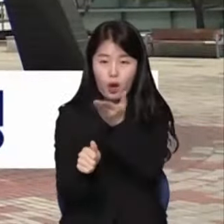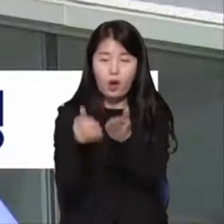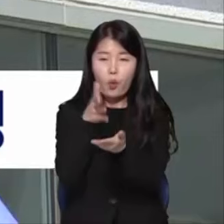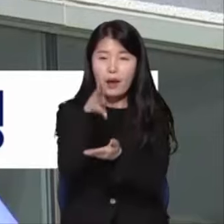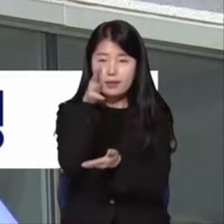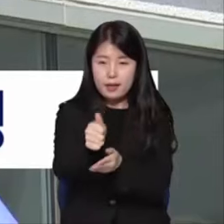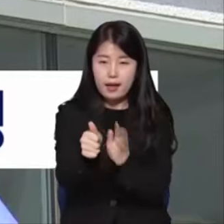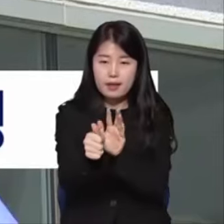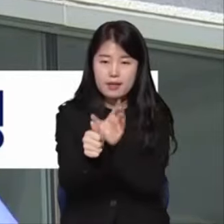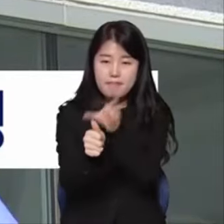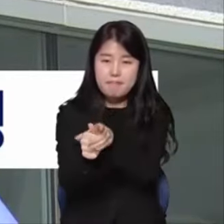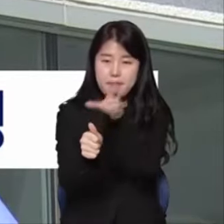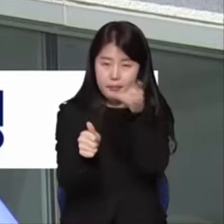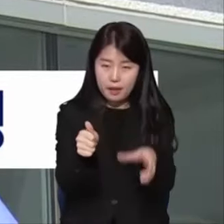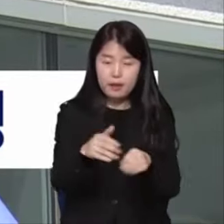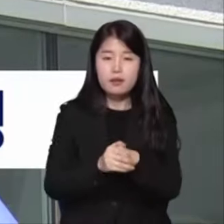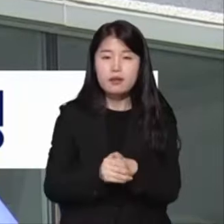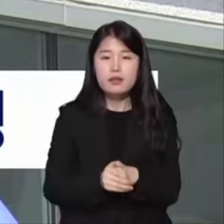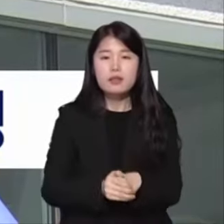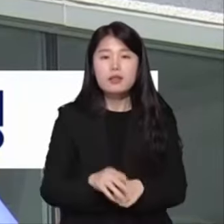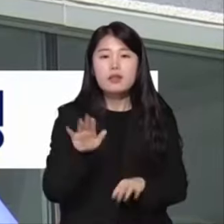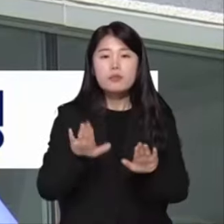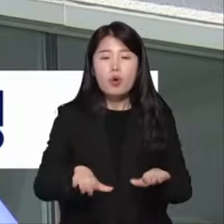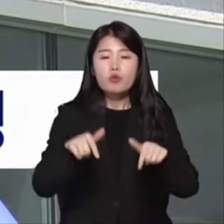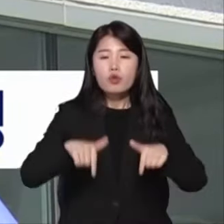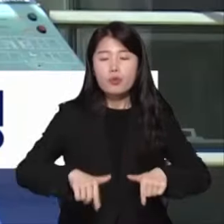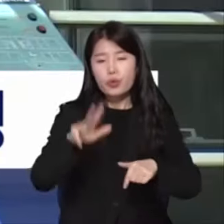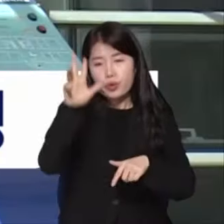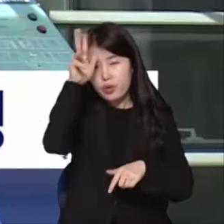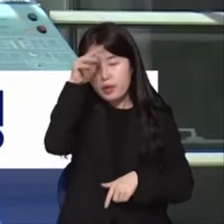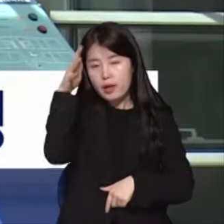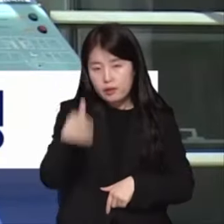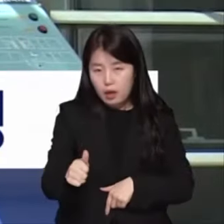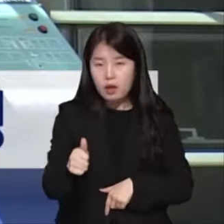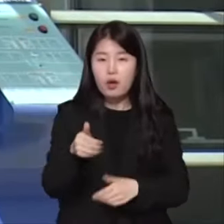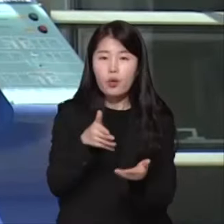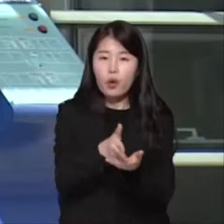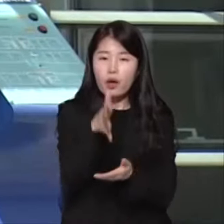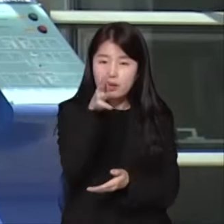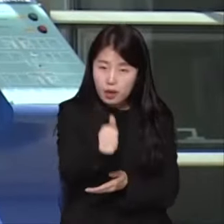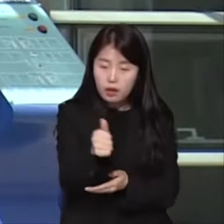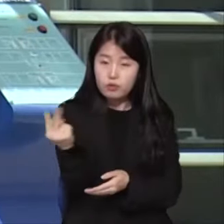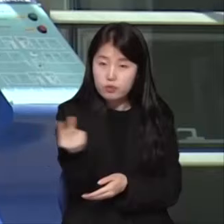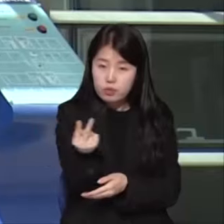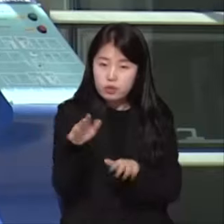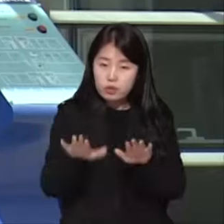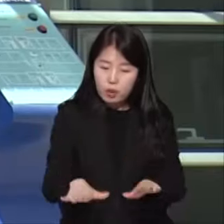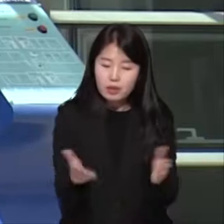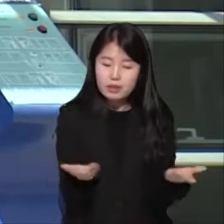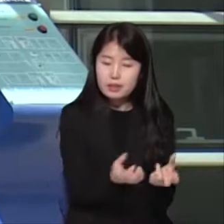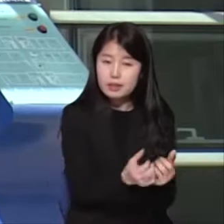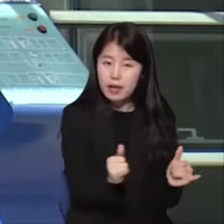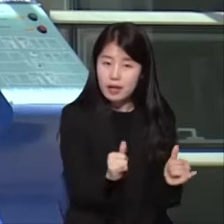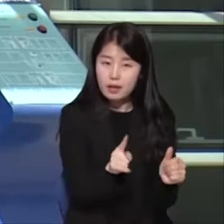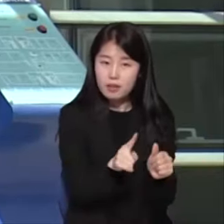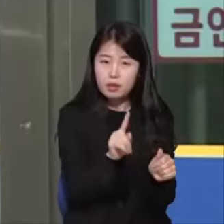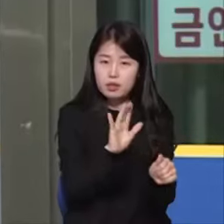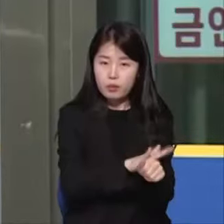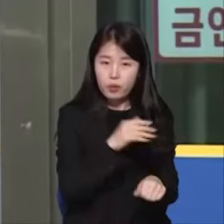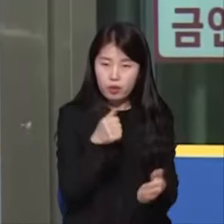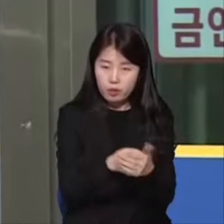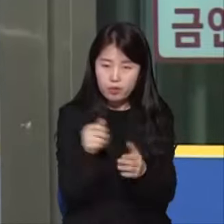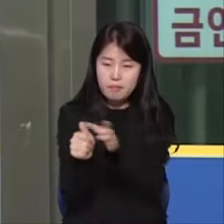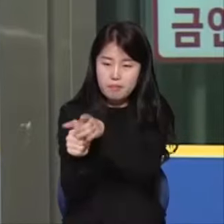조치했습니다. 앞서 지난 15일 광주 서부경찰서 서장과 형사과장도 직원들의 음주운전으로 대기발령